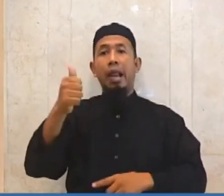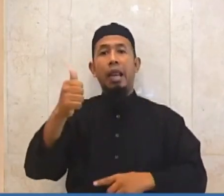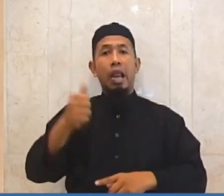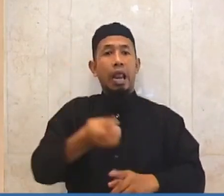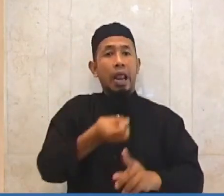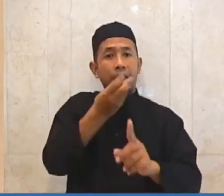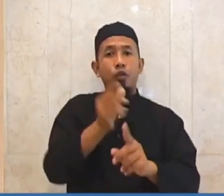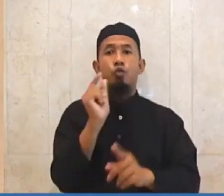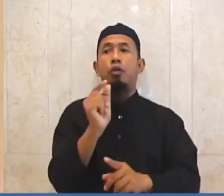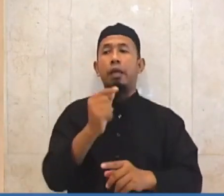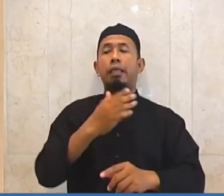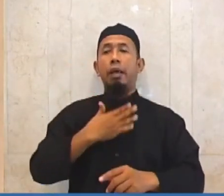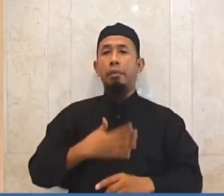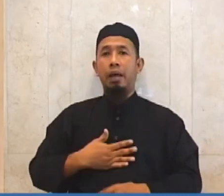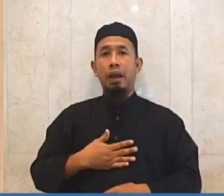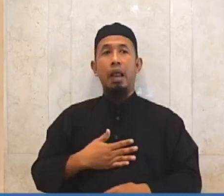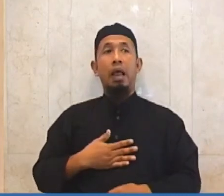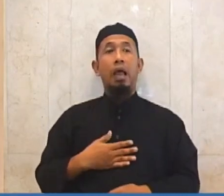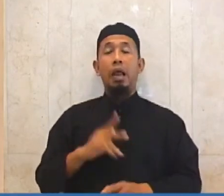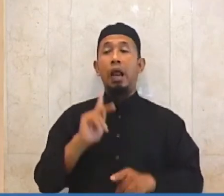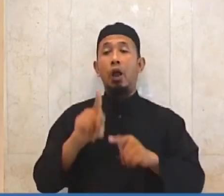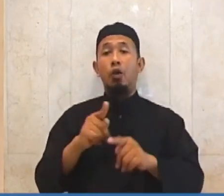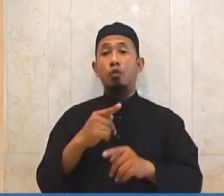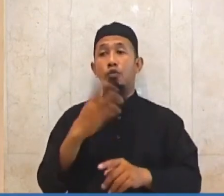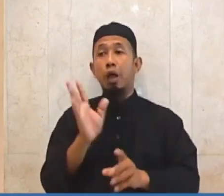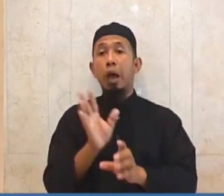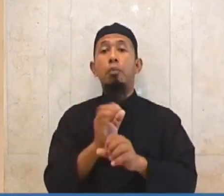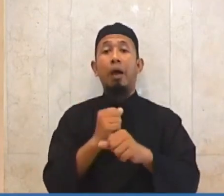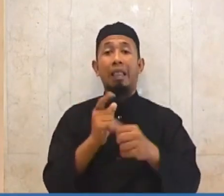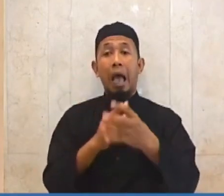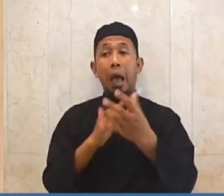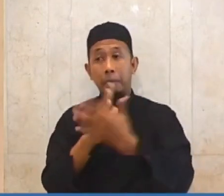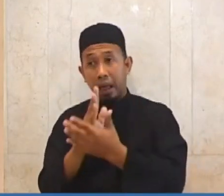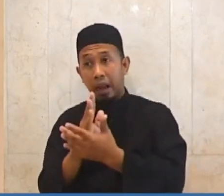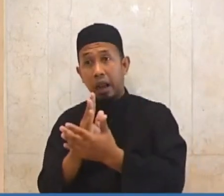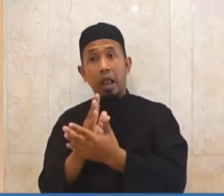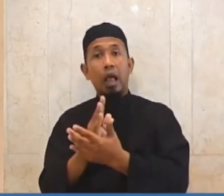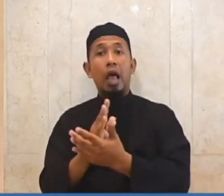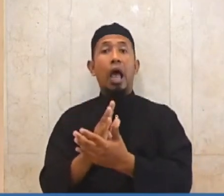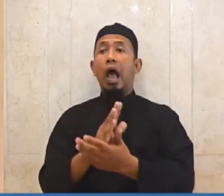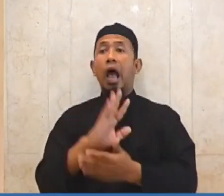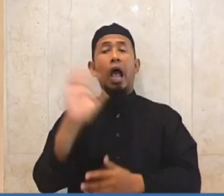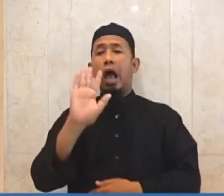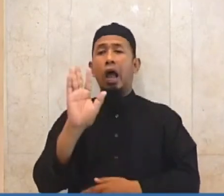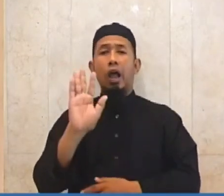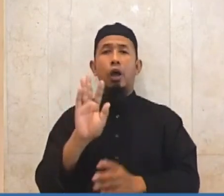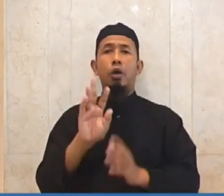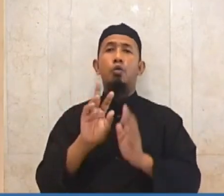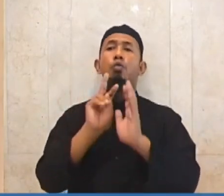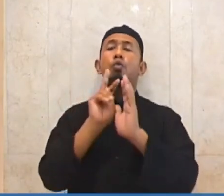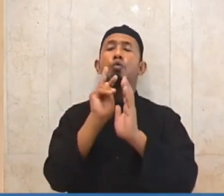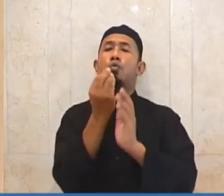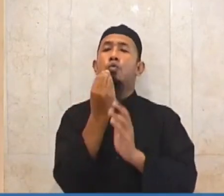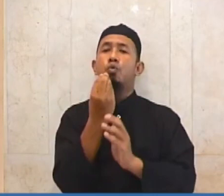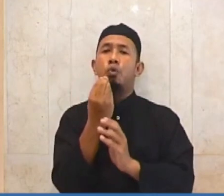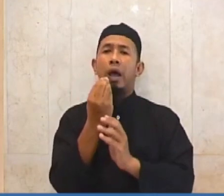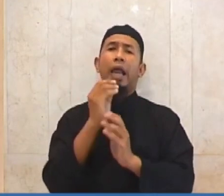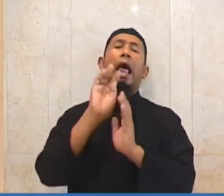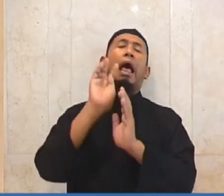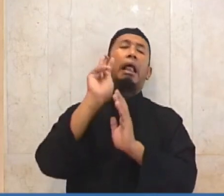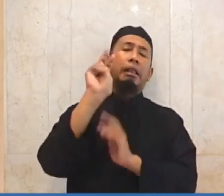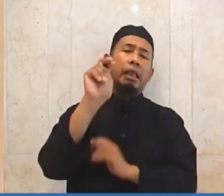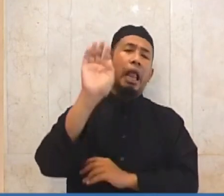mengerjakan sesuatu mereka tidak pernah menunda-nunda pekerjaan dia akan melanjutkan dengan pekerjaannya yang lain